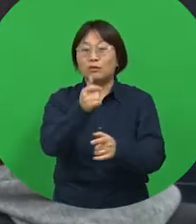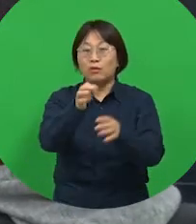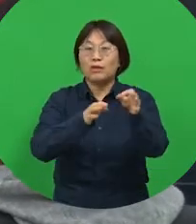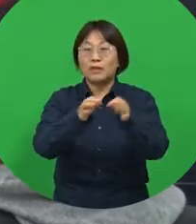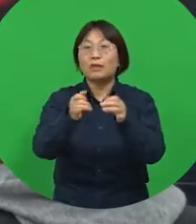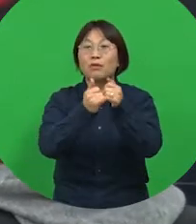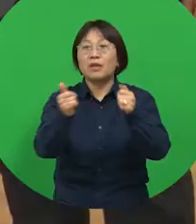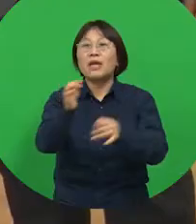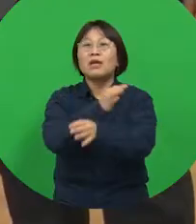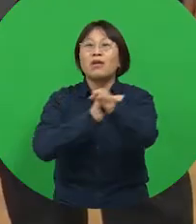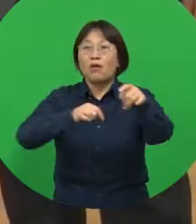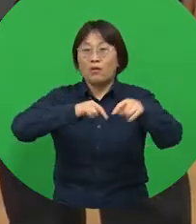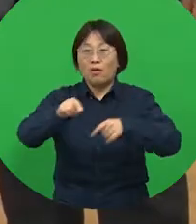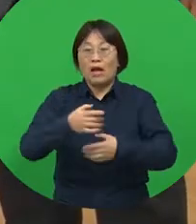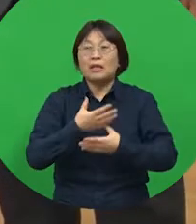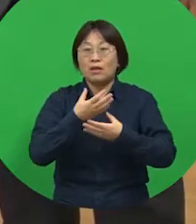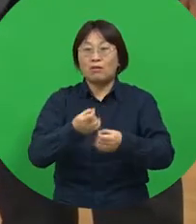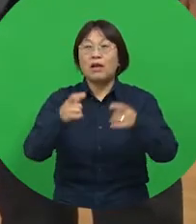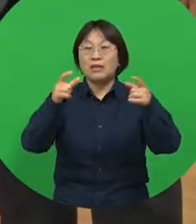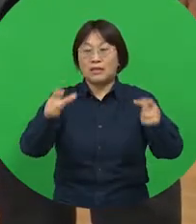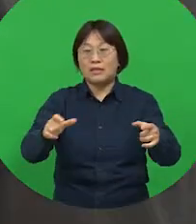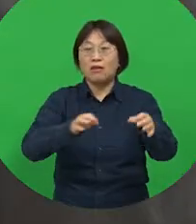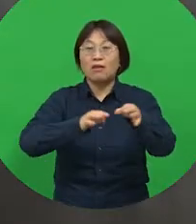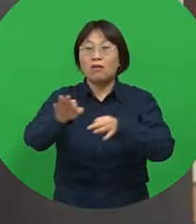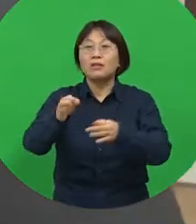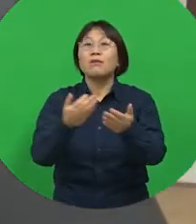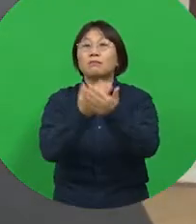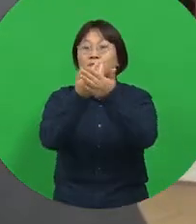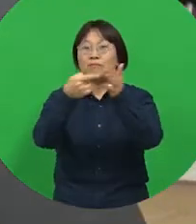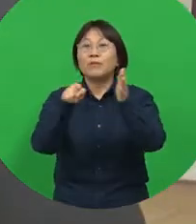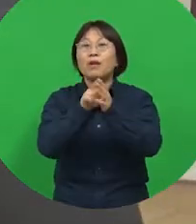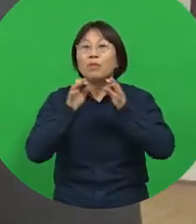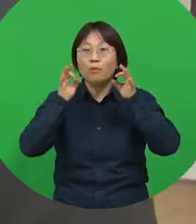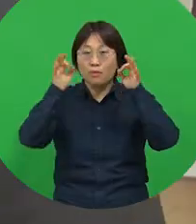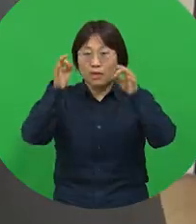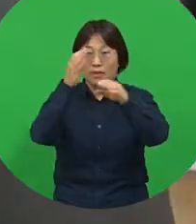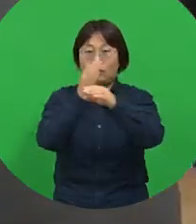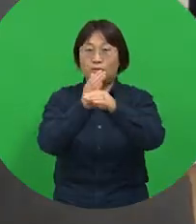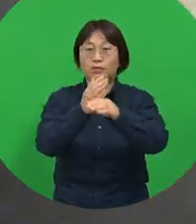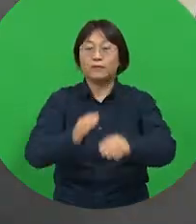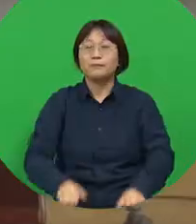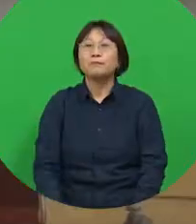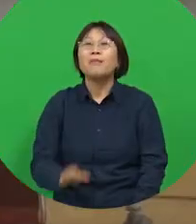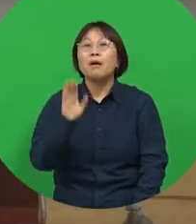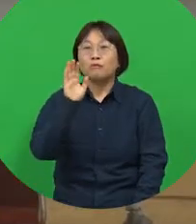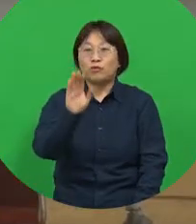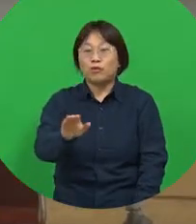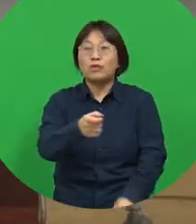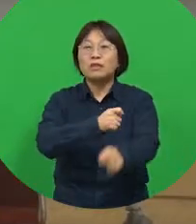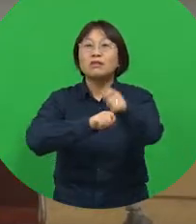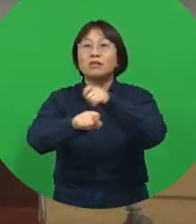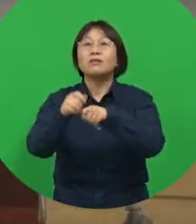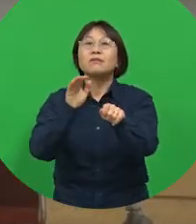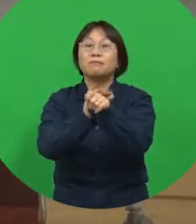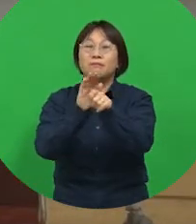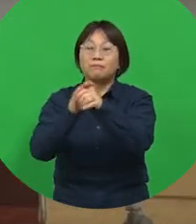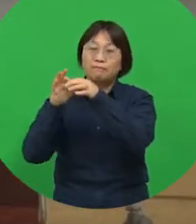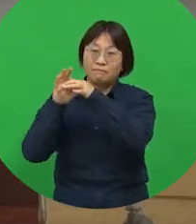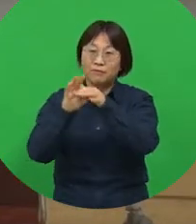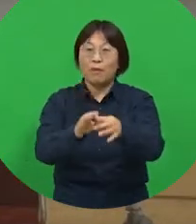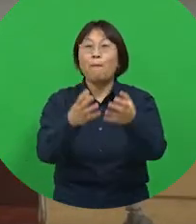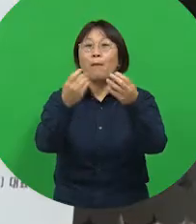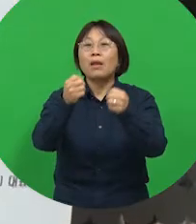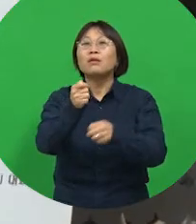구로구에서는 소상공인의 경영 안정과 지역 경제 활성화를 위해 노력하고 있는데요. 앞으로도 적극적인